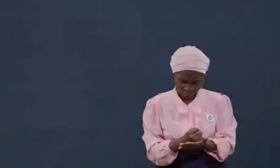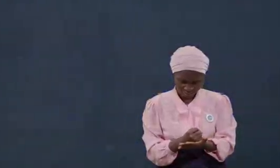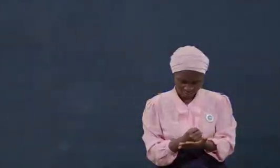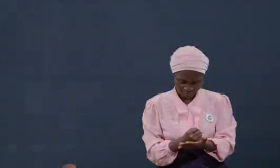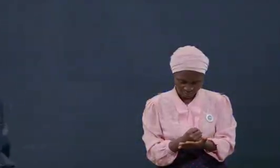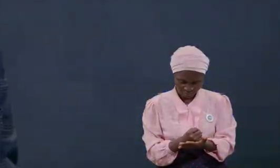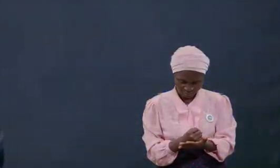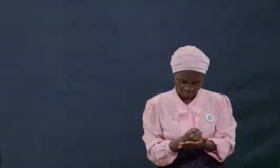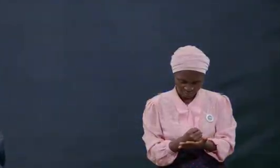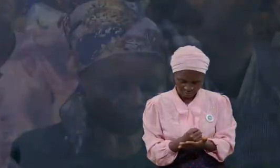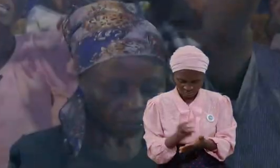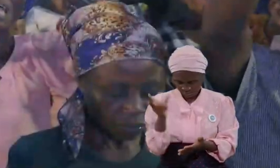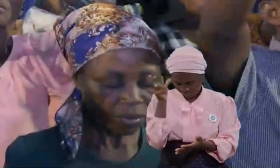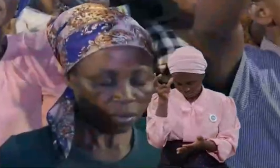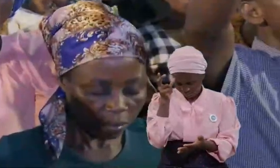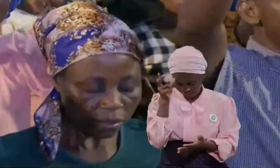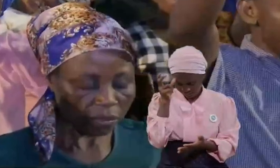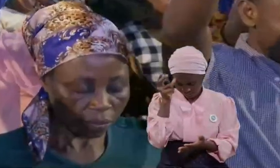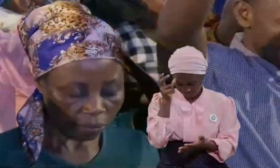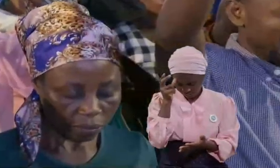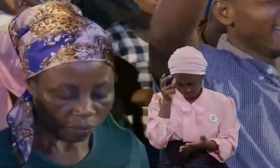Satan, ramasse tes colliers, va-t'en.